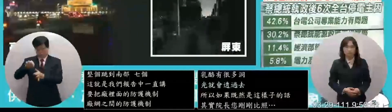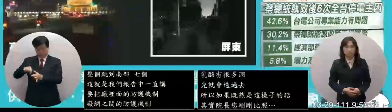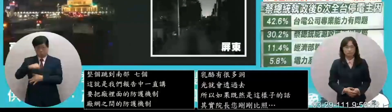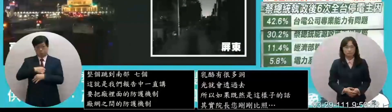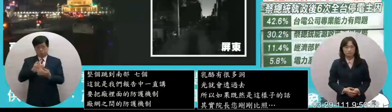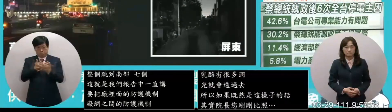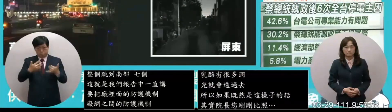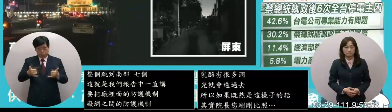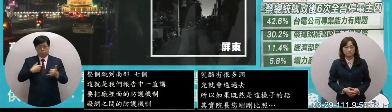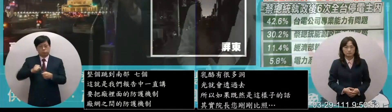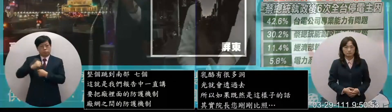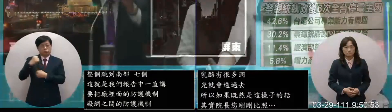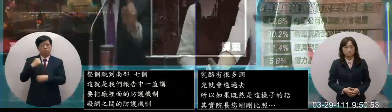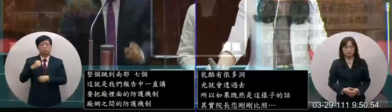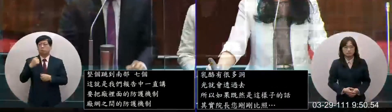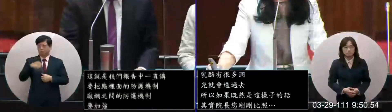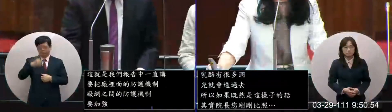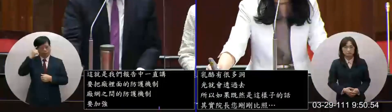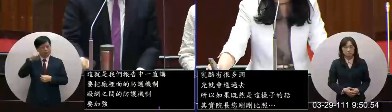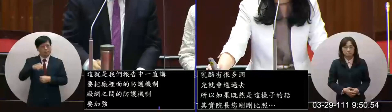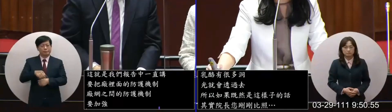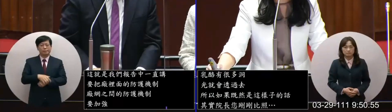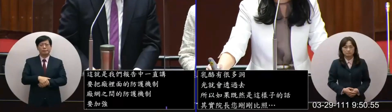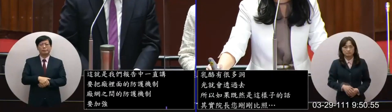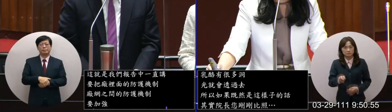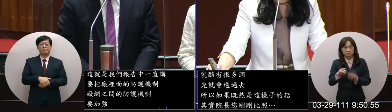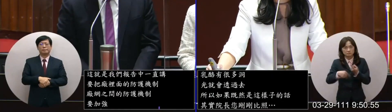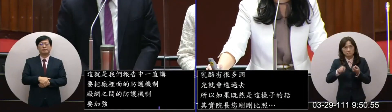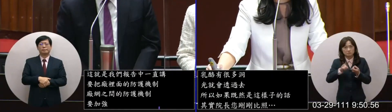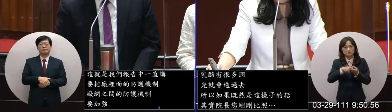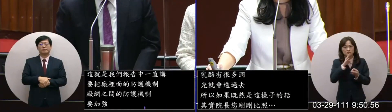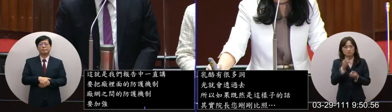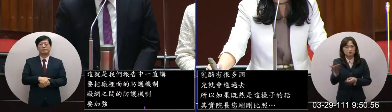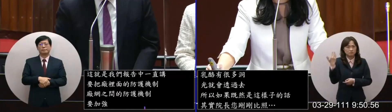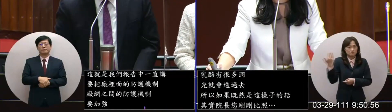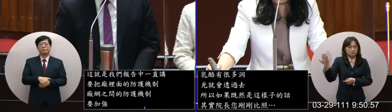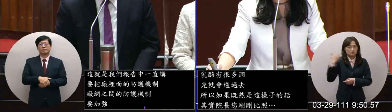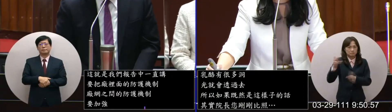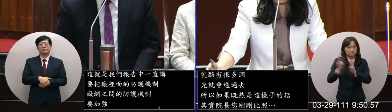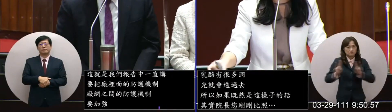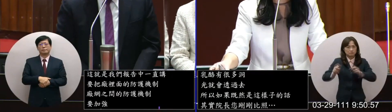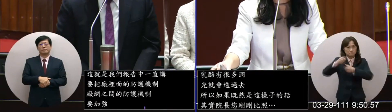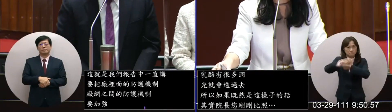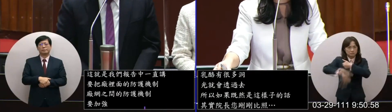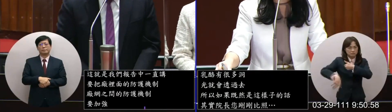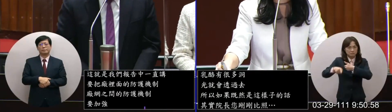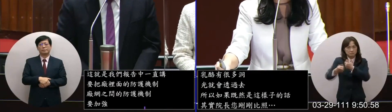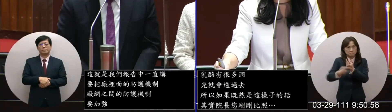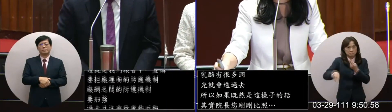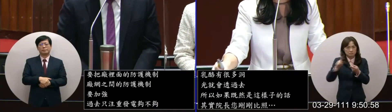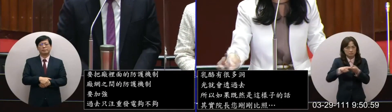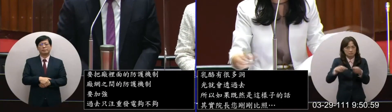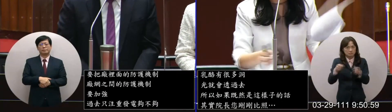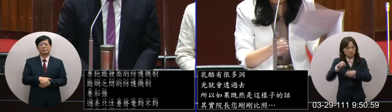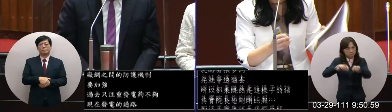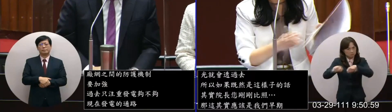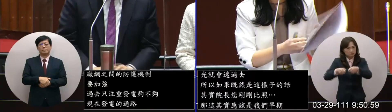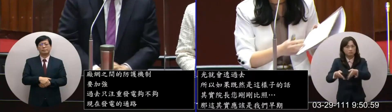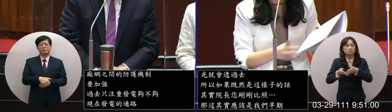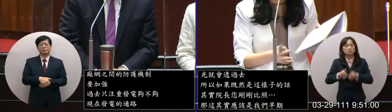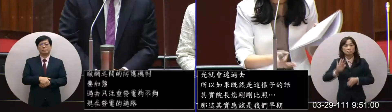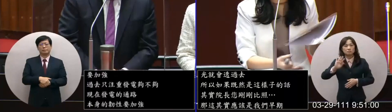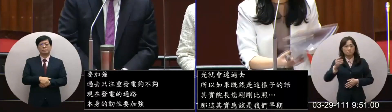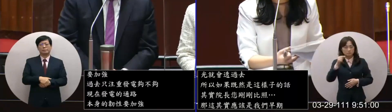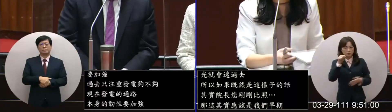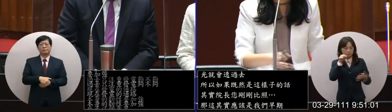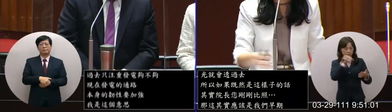身的韧性要加强，我是这个意思。 那这其实应该是我们早期哦，在电力系统上面就应该要做的事情，因为我看到你们整份